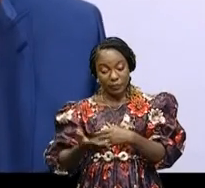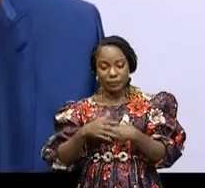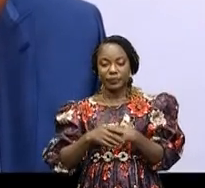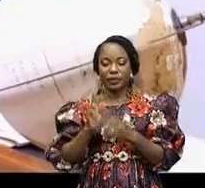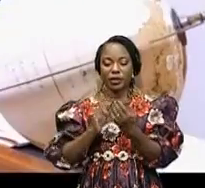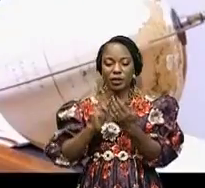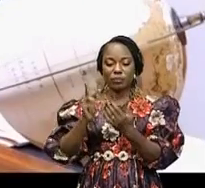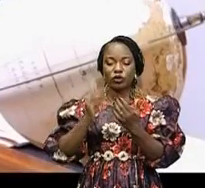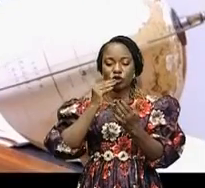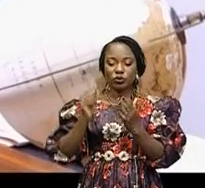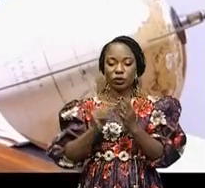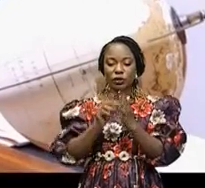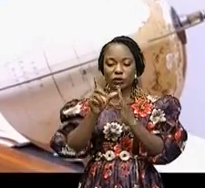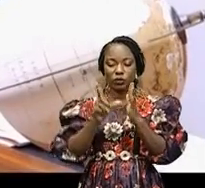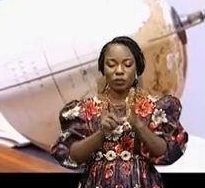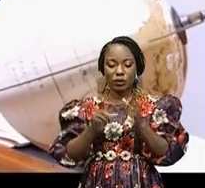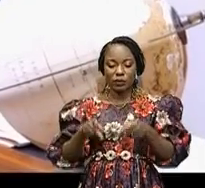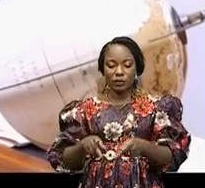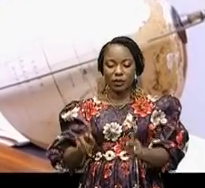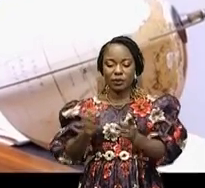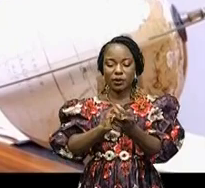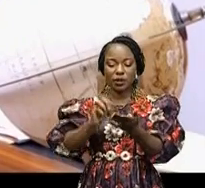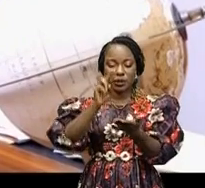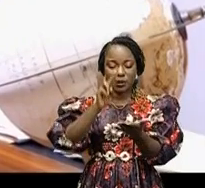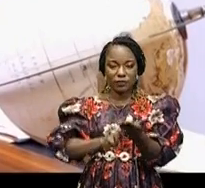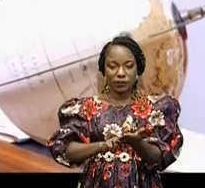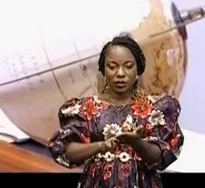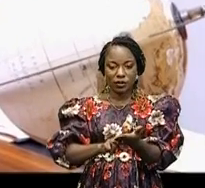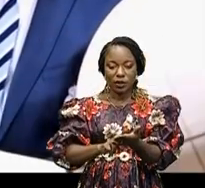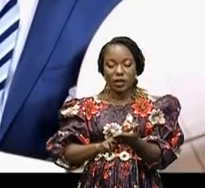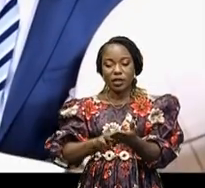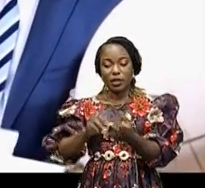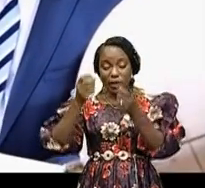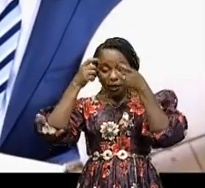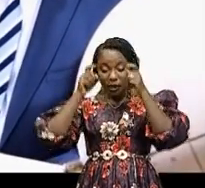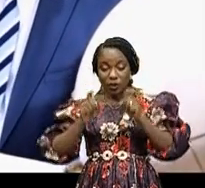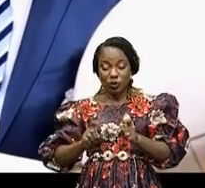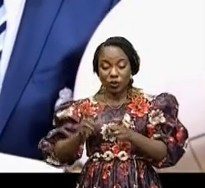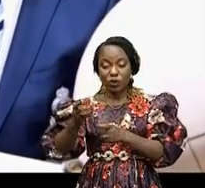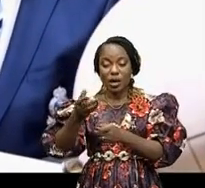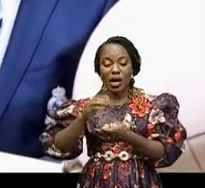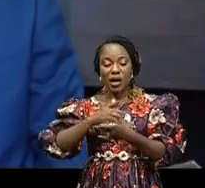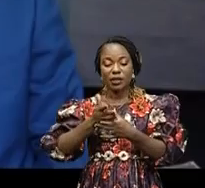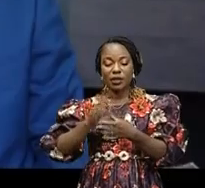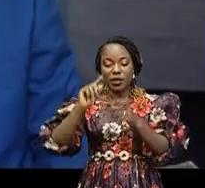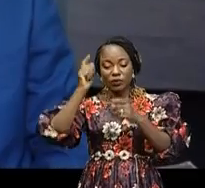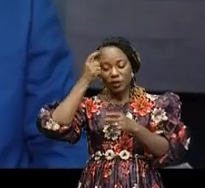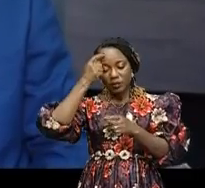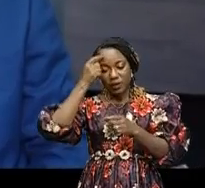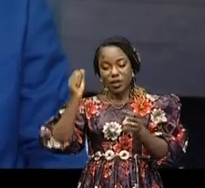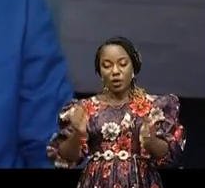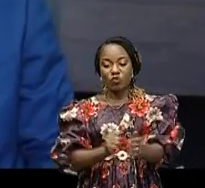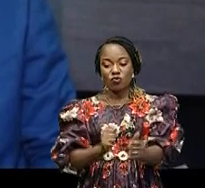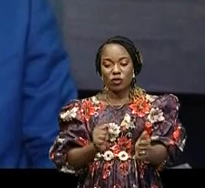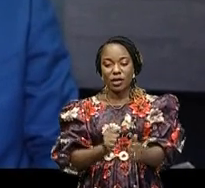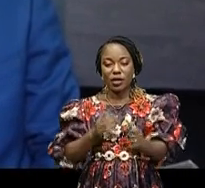projet d'ordonnance loi autorisant la ratification de l'accord commercial entre le gouvernement de la République d'Angola et le